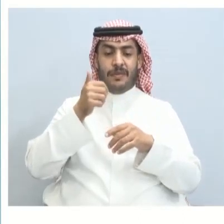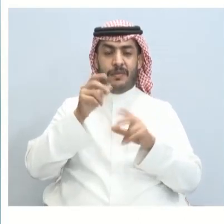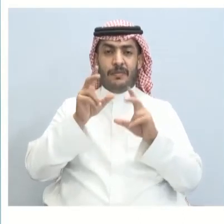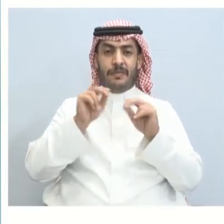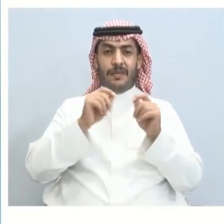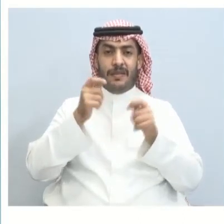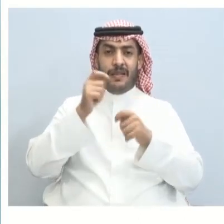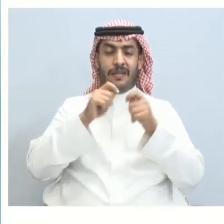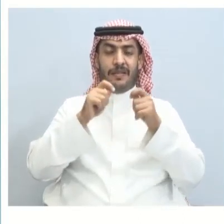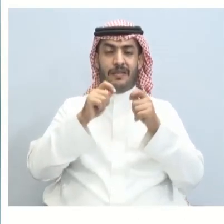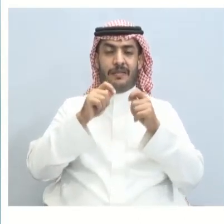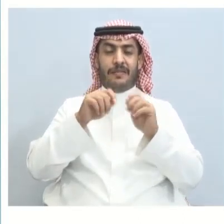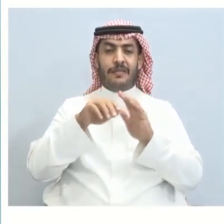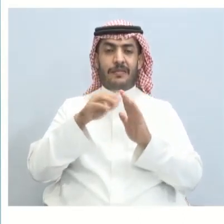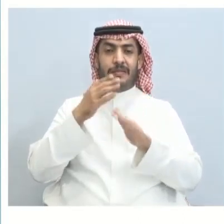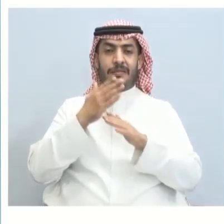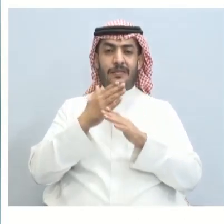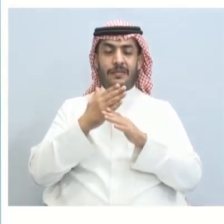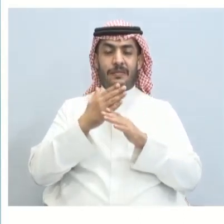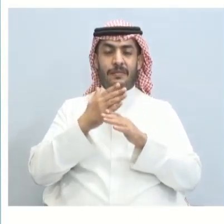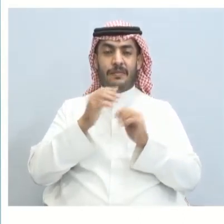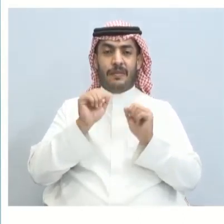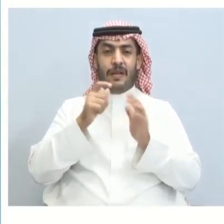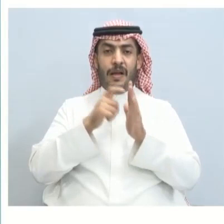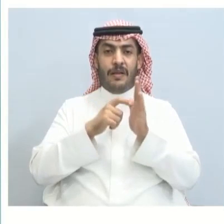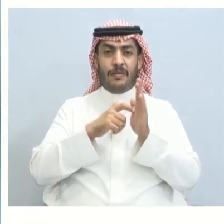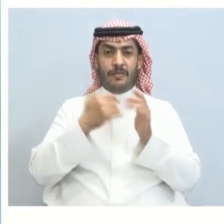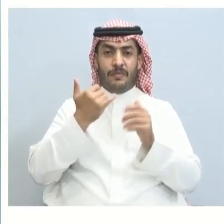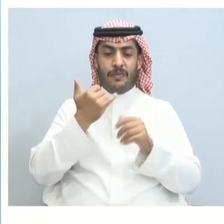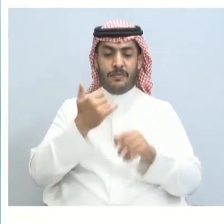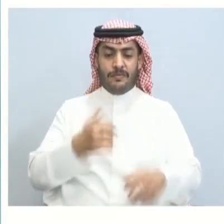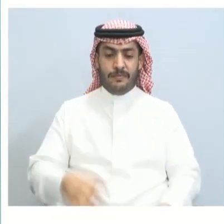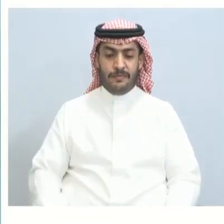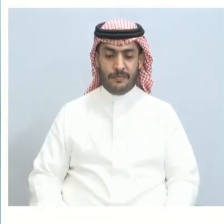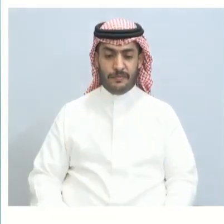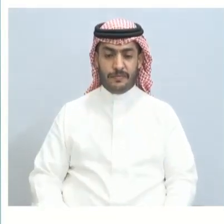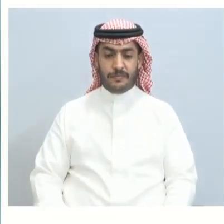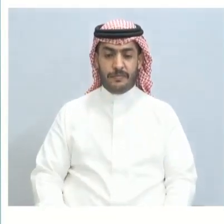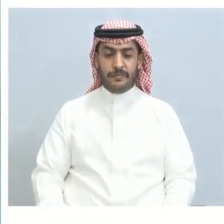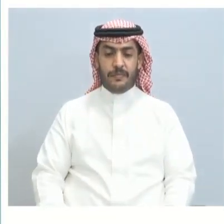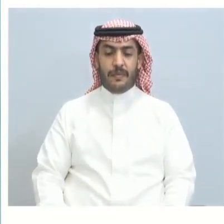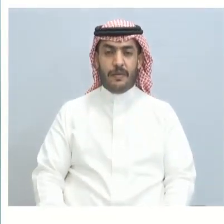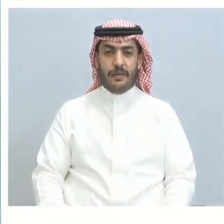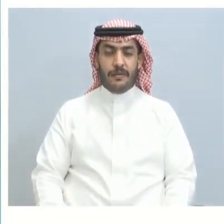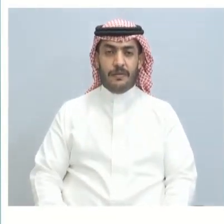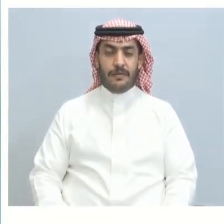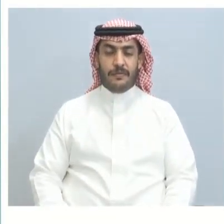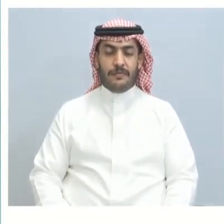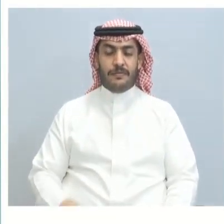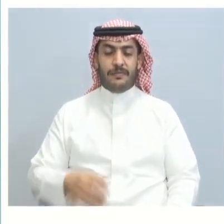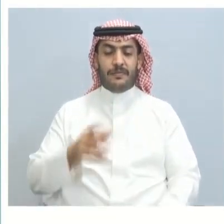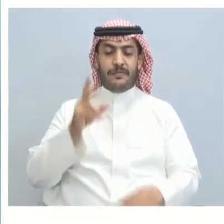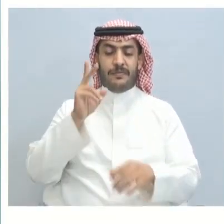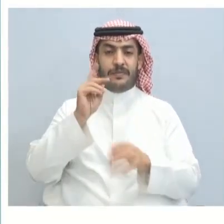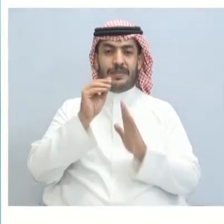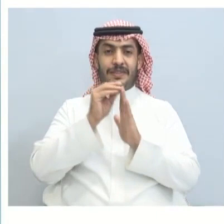تعديلها او تغييرها لان بالتاكيد مساله قانونيه مهمه جدا ايضا بعد ذلك